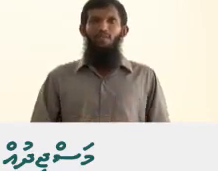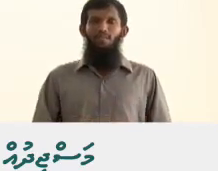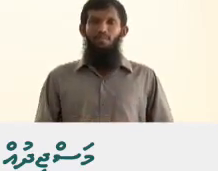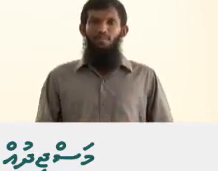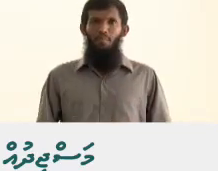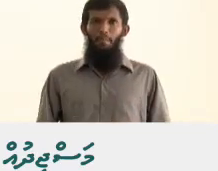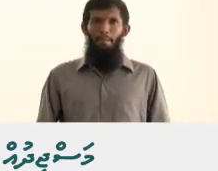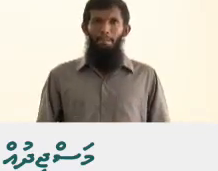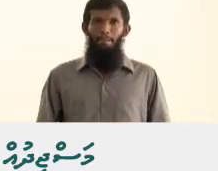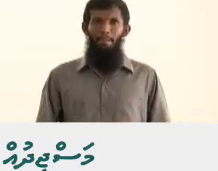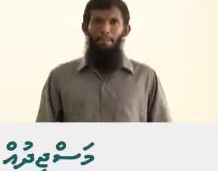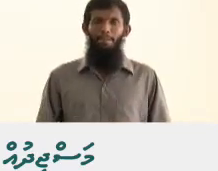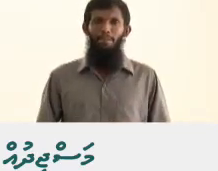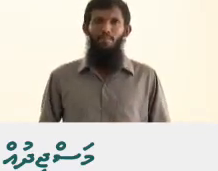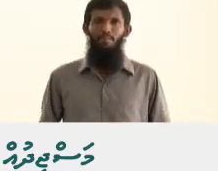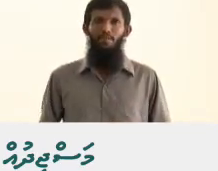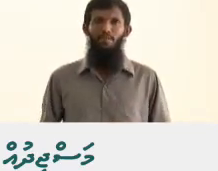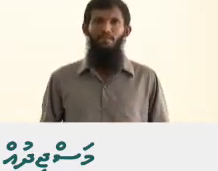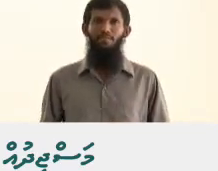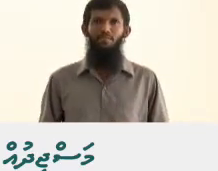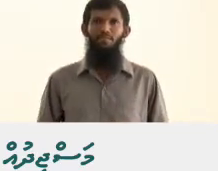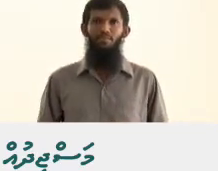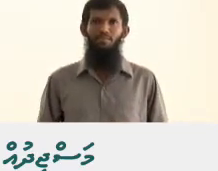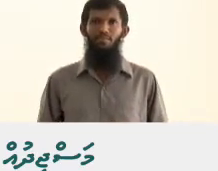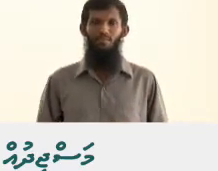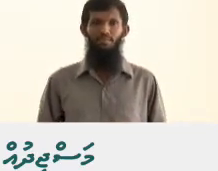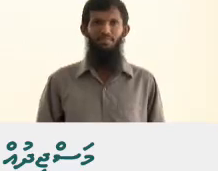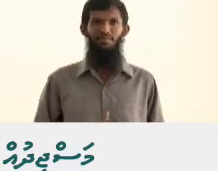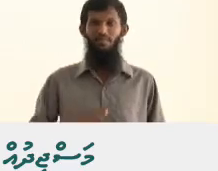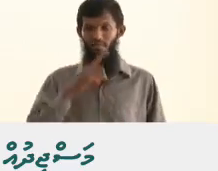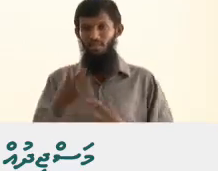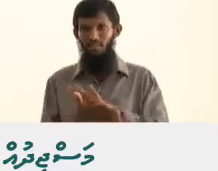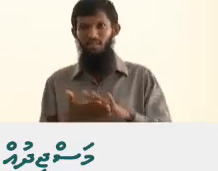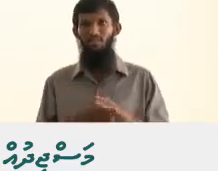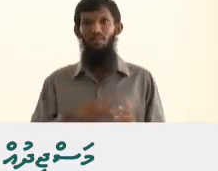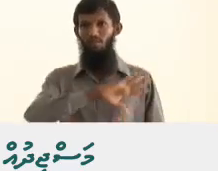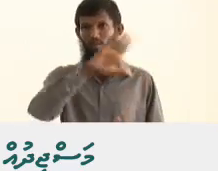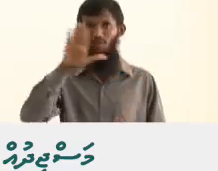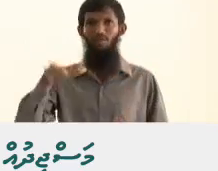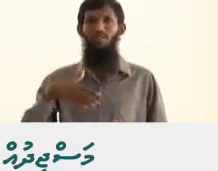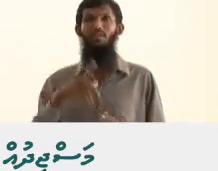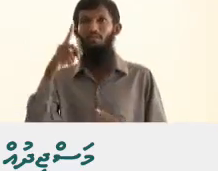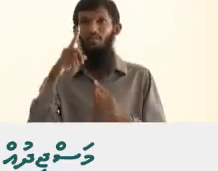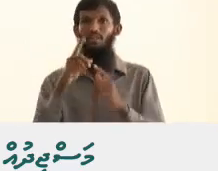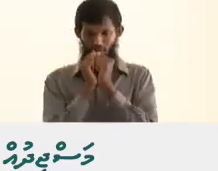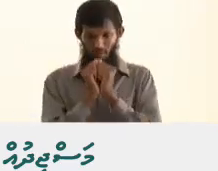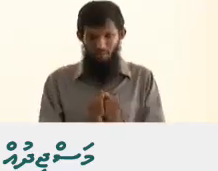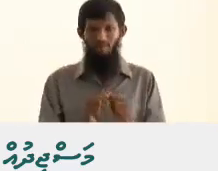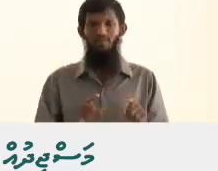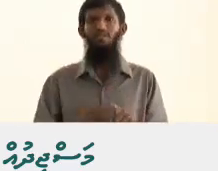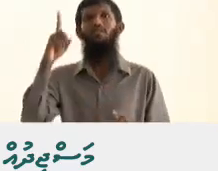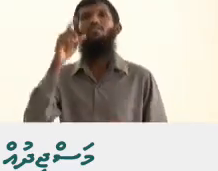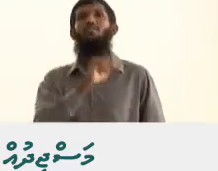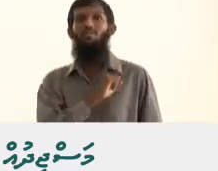imam vi mistakunne tiyaba mihun allah wa taqwa veri vashe adi komme nafsemme ma